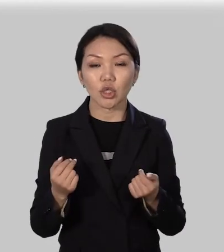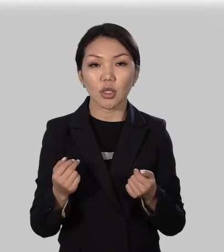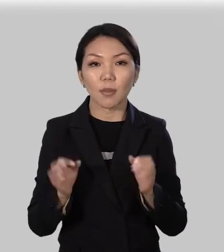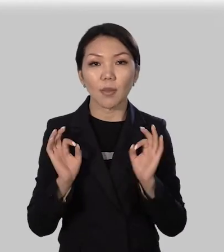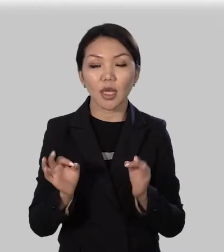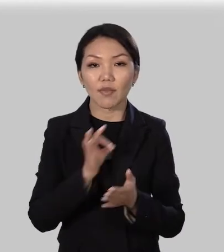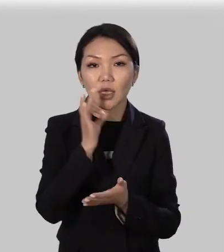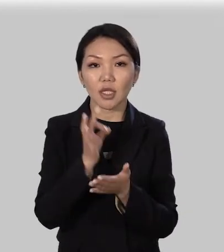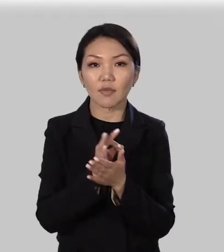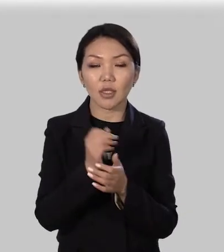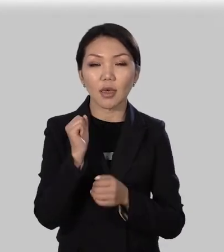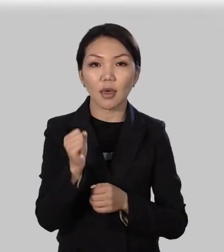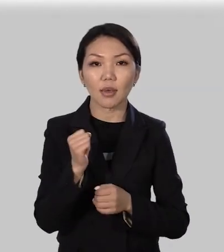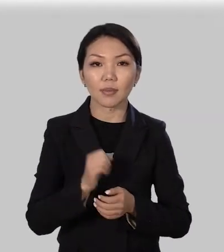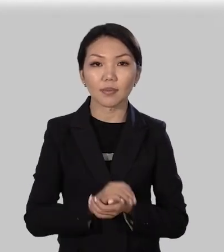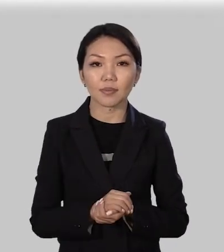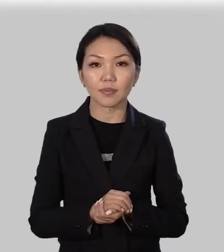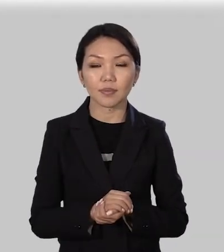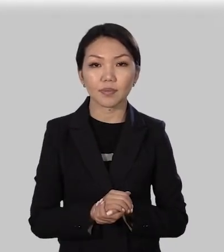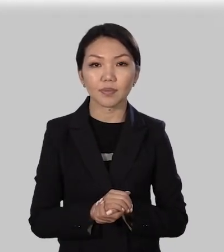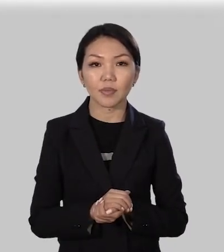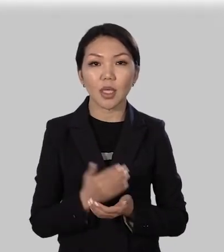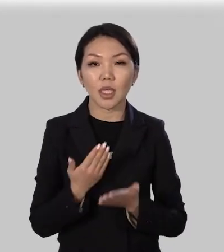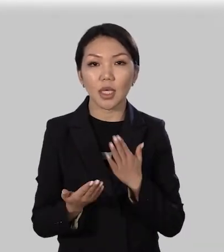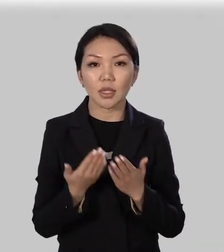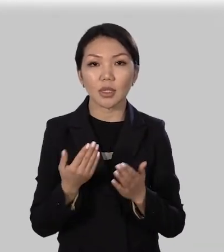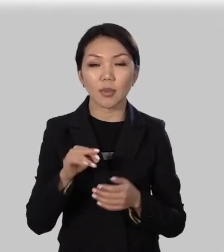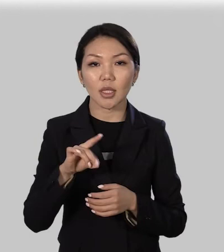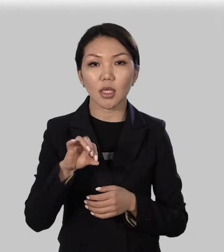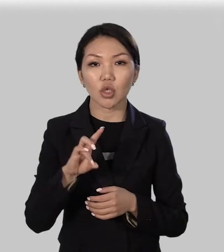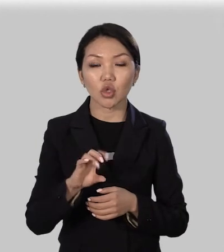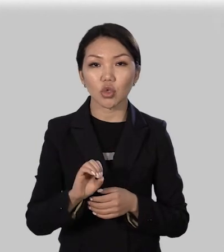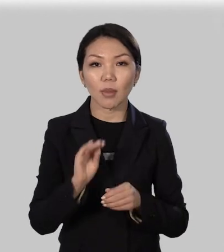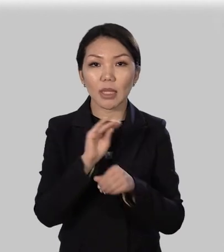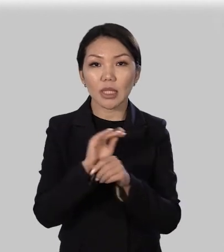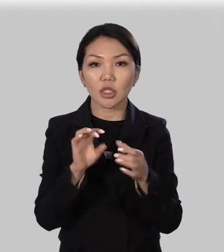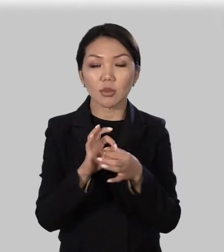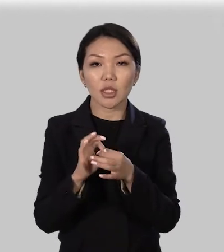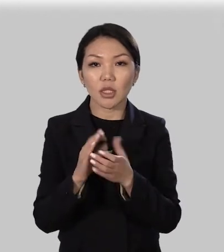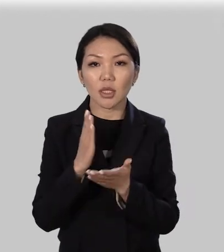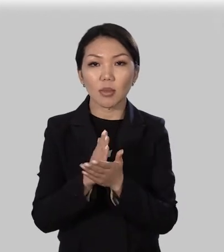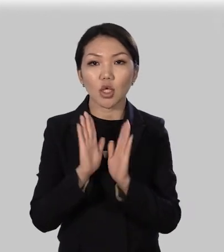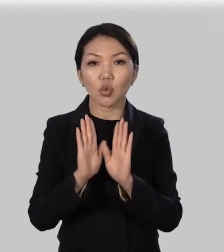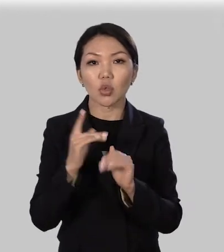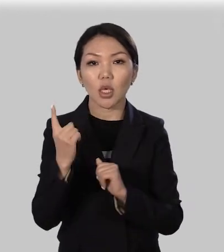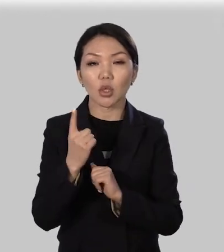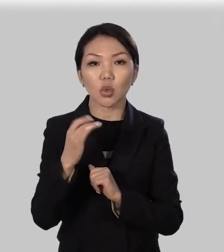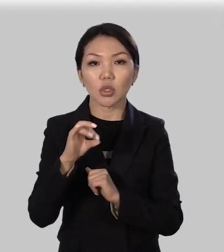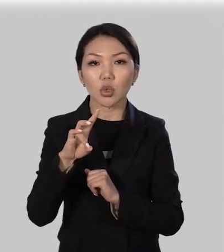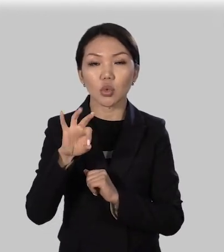Конечно, правильный вариант А, если придаточное предложение состоит из одного только союзного